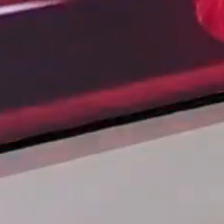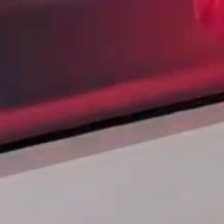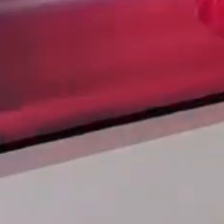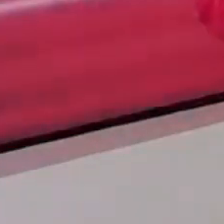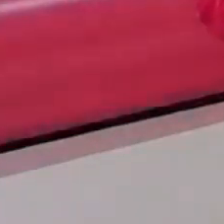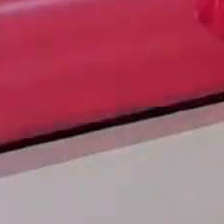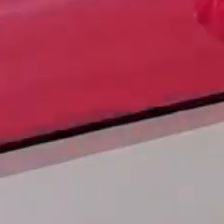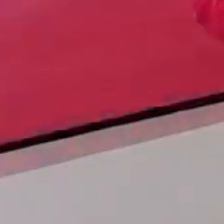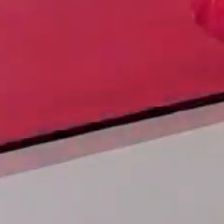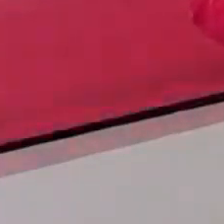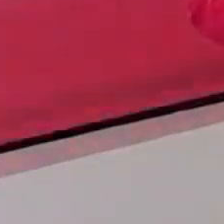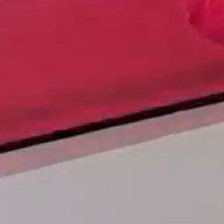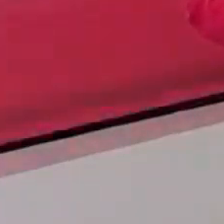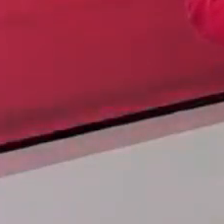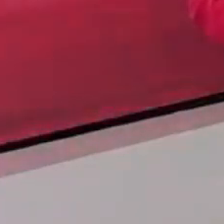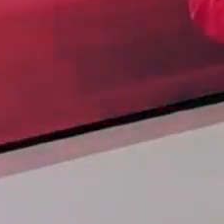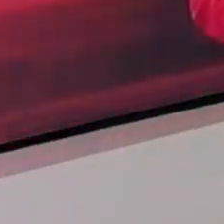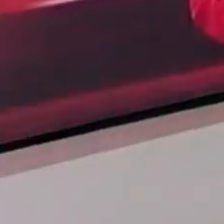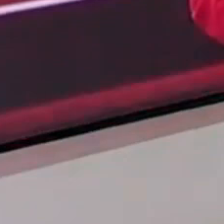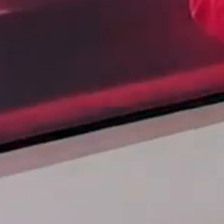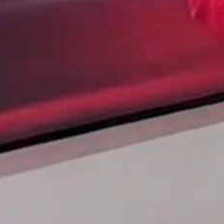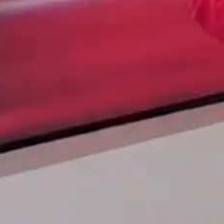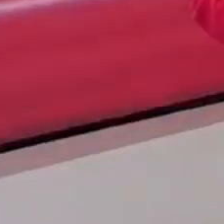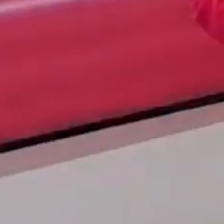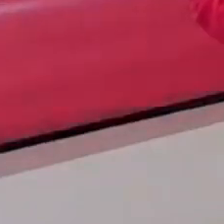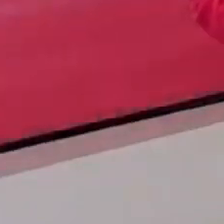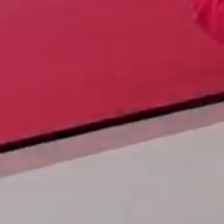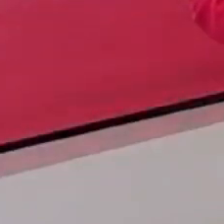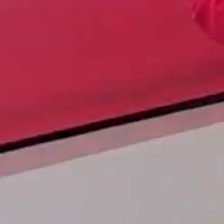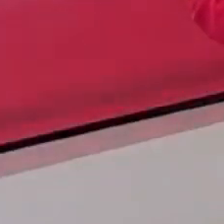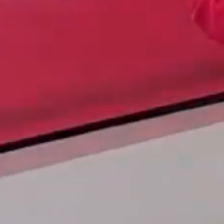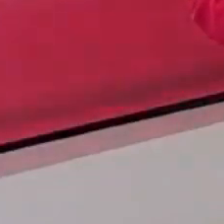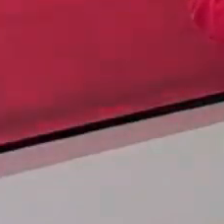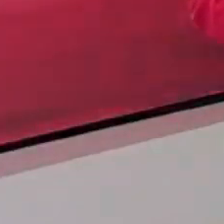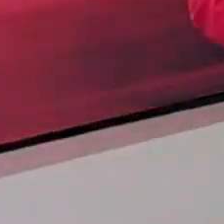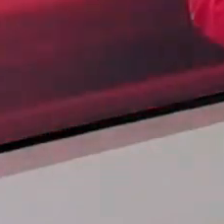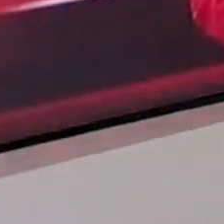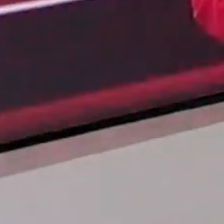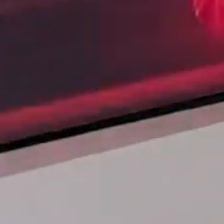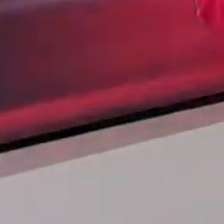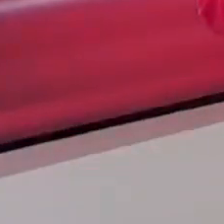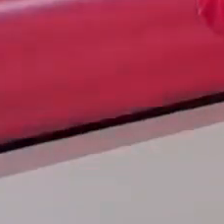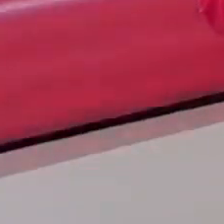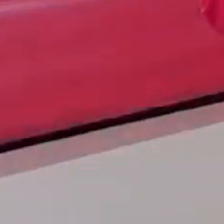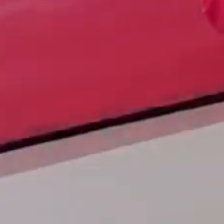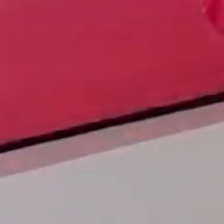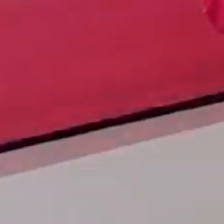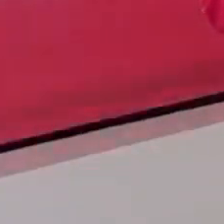subaybayan niyo po kami sa GMA Pinoy TV at sa www.gmanews.tv.